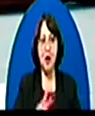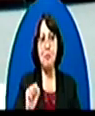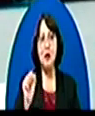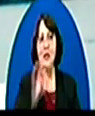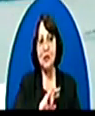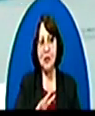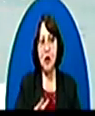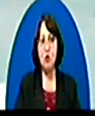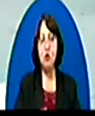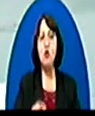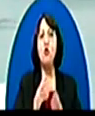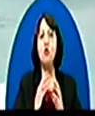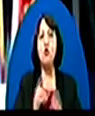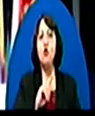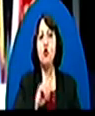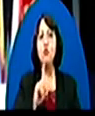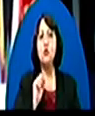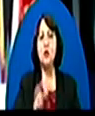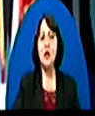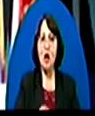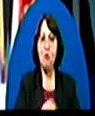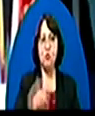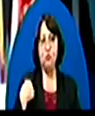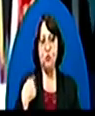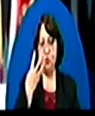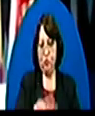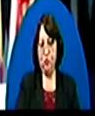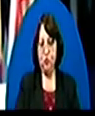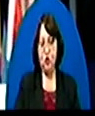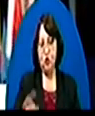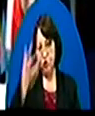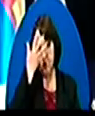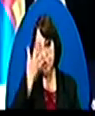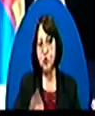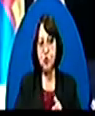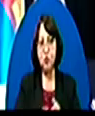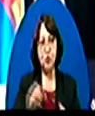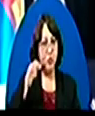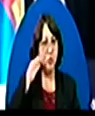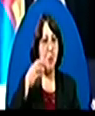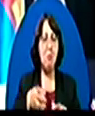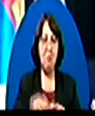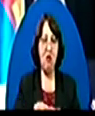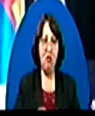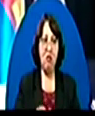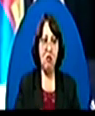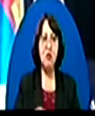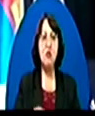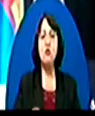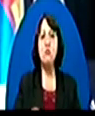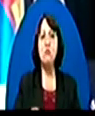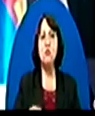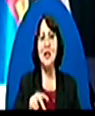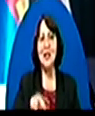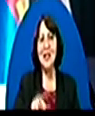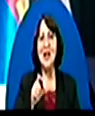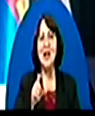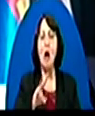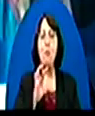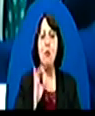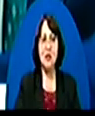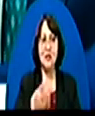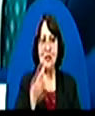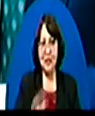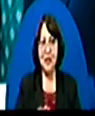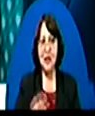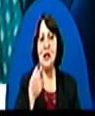нам энэ удаад Хөвсгөл аймагт өнгөрөгч 4 жилд төр төшөлдсөн туршлагатай багийг илгээжээ. Нэг баг болон 4 харшуулж байгаа Лувсан Цэрэнгийн Инх Амгалан